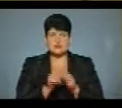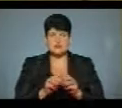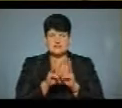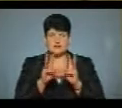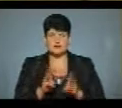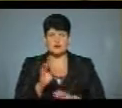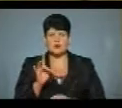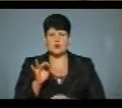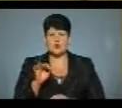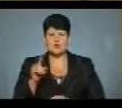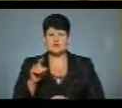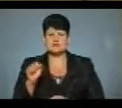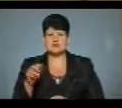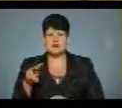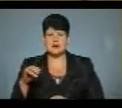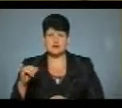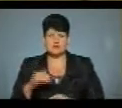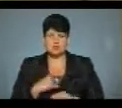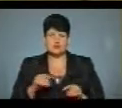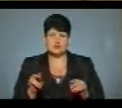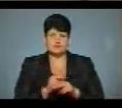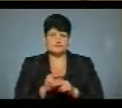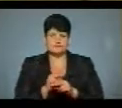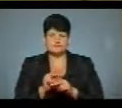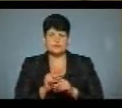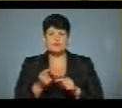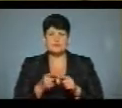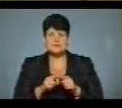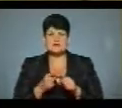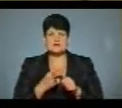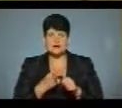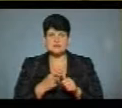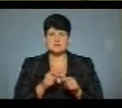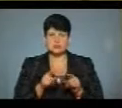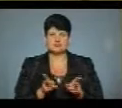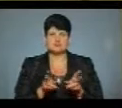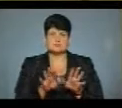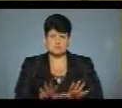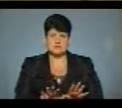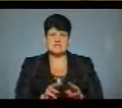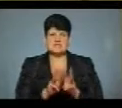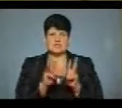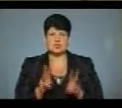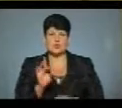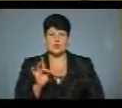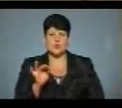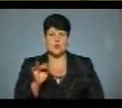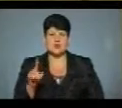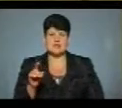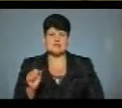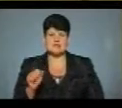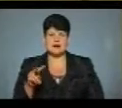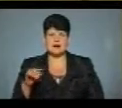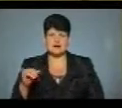сильно почитають. Так? І ми хочемо відновити її так само, щоб та історична назва того храму тут і осталася, Святої Розалії. Та